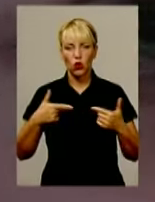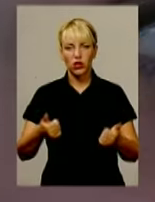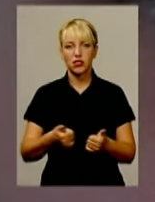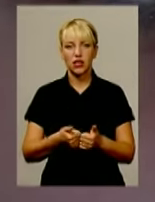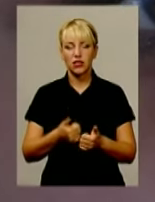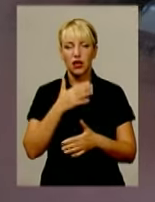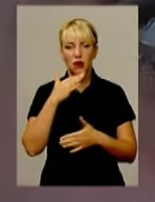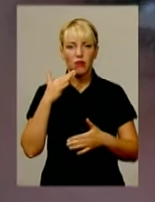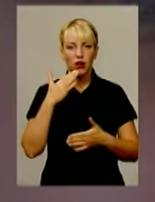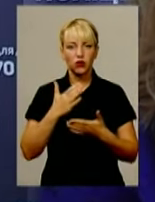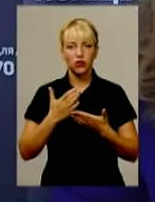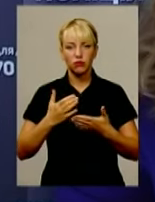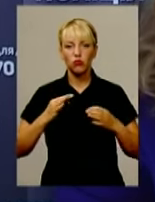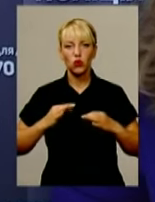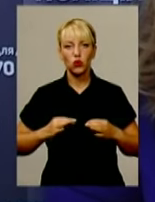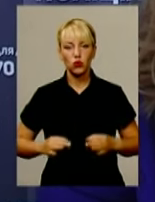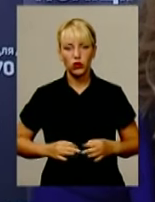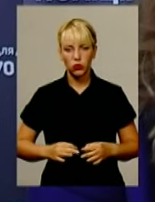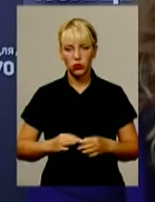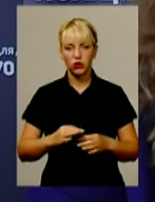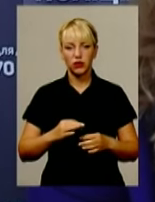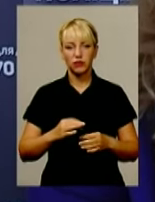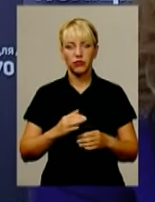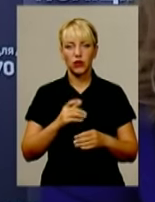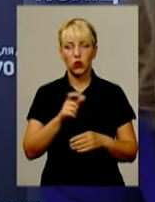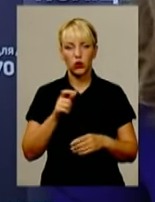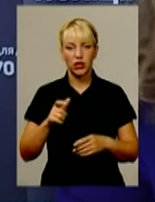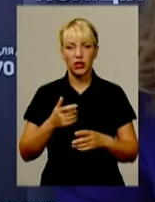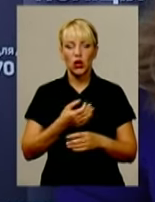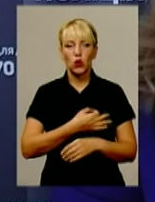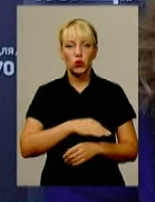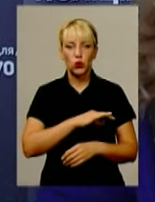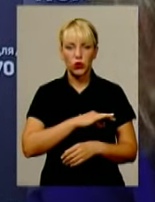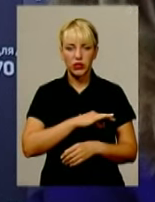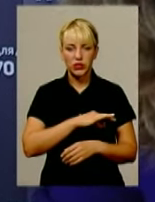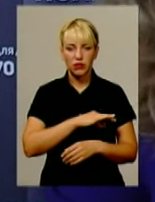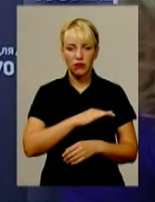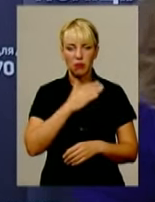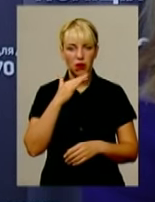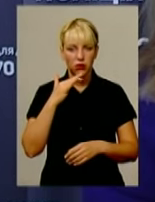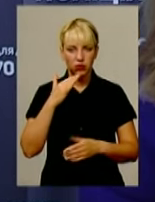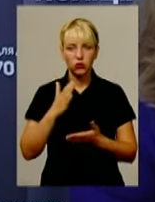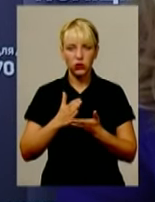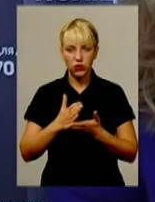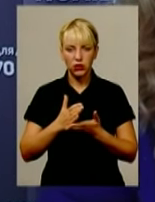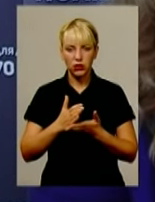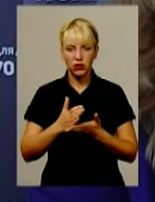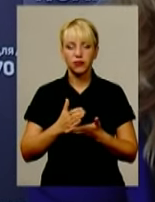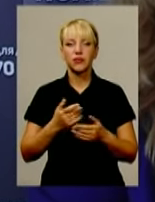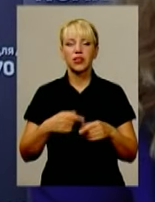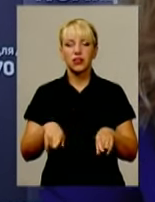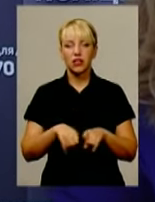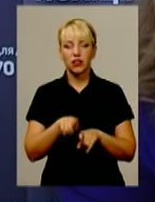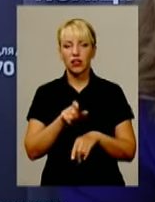от прокуратури багато подають, з прокуратури також, юристів, правознавців досить багато подають таких, що не